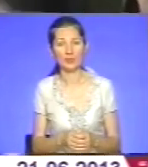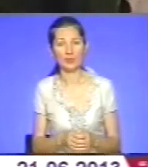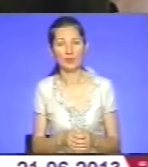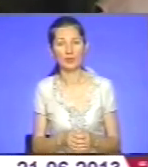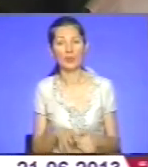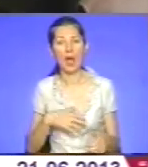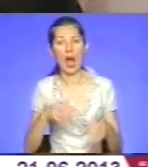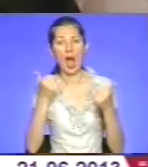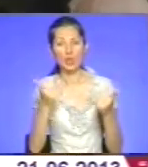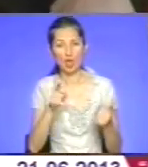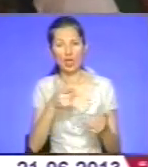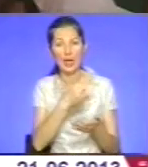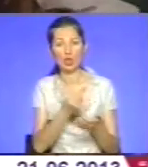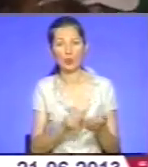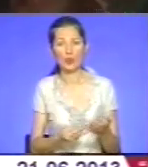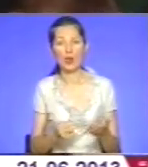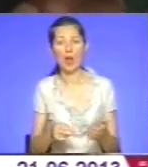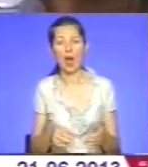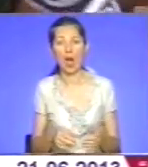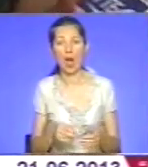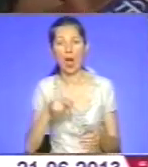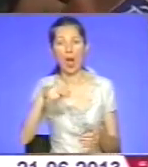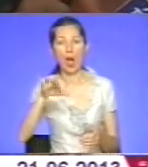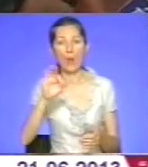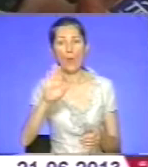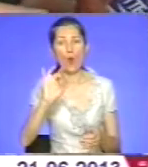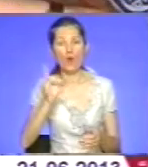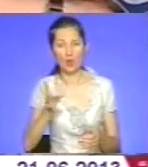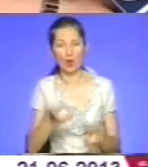А сьогодні ти розмалювала повара, так? Розмалювала кухара.